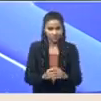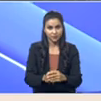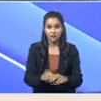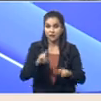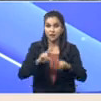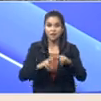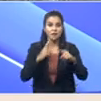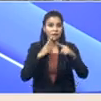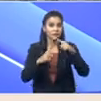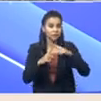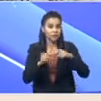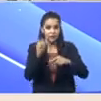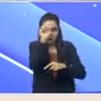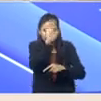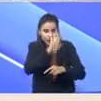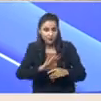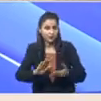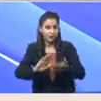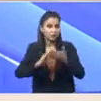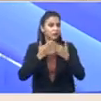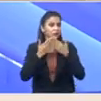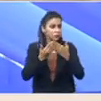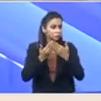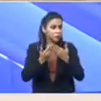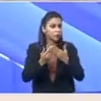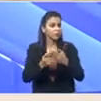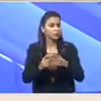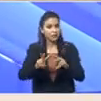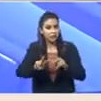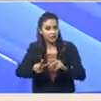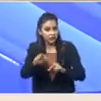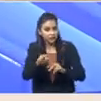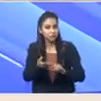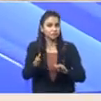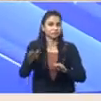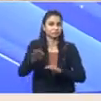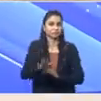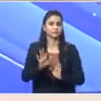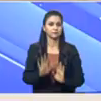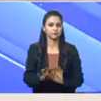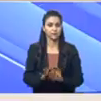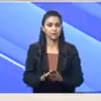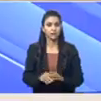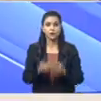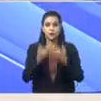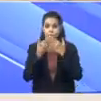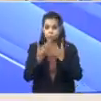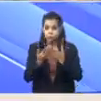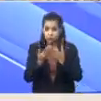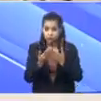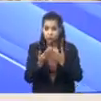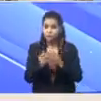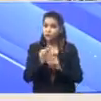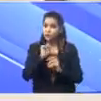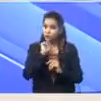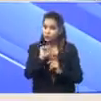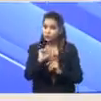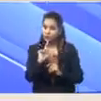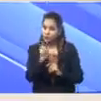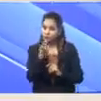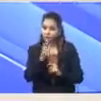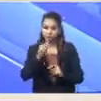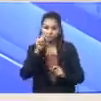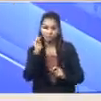फिट इंडिया स्कूल अवर्स भी एक अनोखी पहल है। स्कूल्स अपने फर्स्ट पीरियड